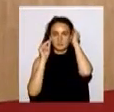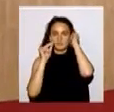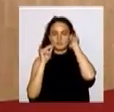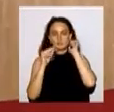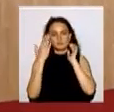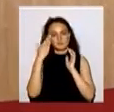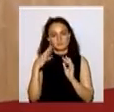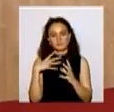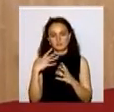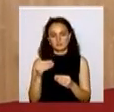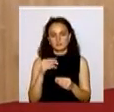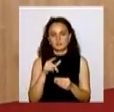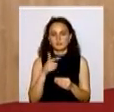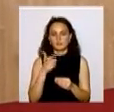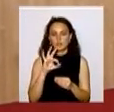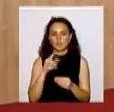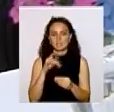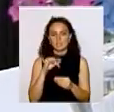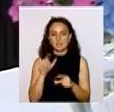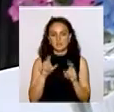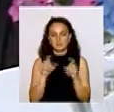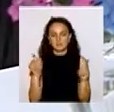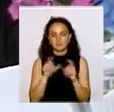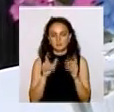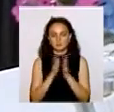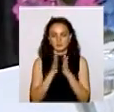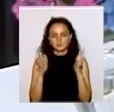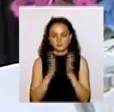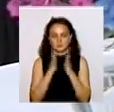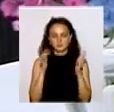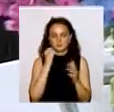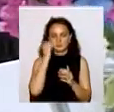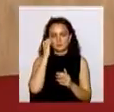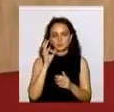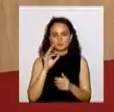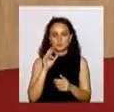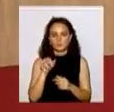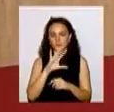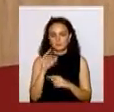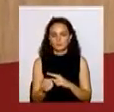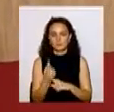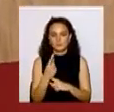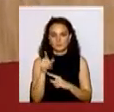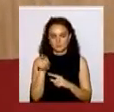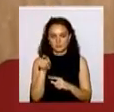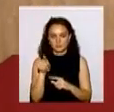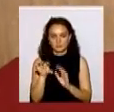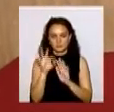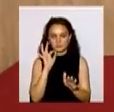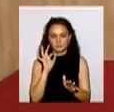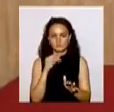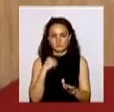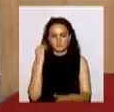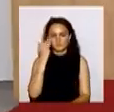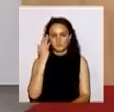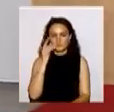უღრმესი მადლობა ჰიპერმარკეტ გორგიას. ძალიან დიდი მადლობა, ნოდო შენ აღმოგაჩინეთ ყველაფერს, რომ თავი დავანებოთ. და ვფიქრობ,